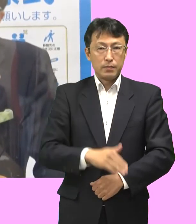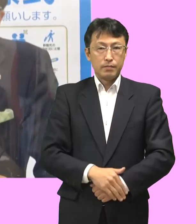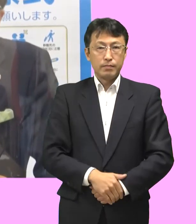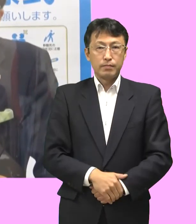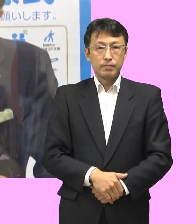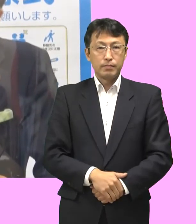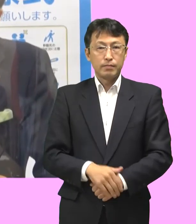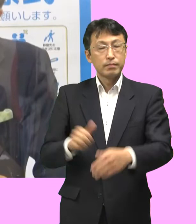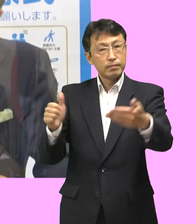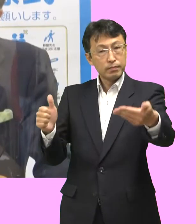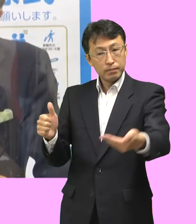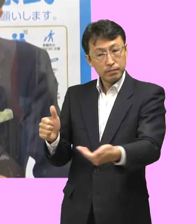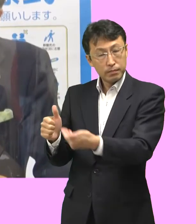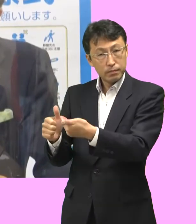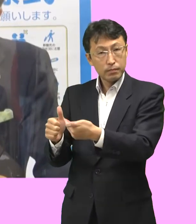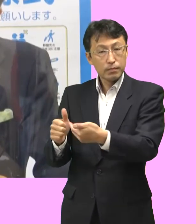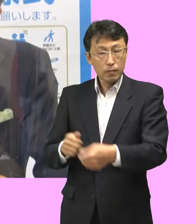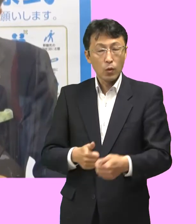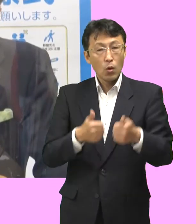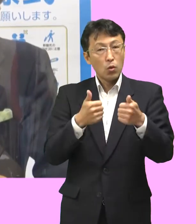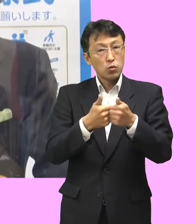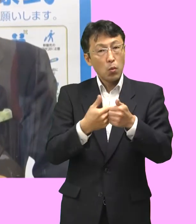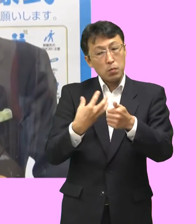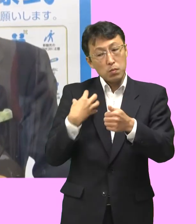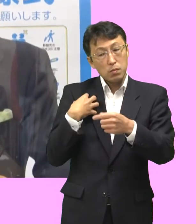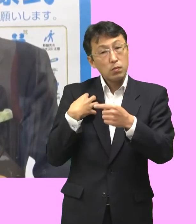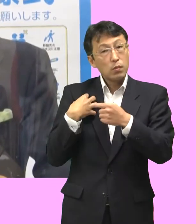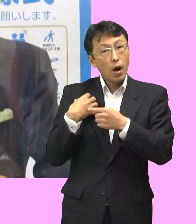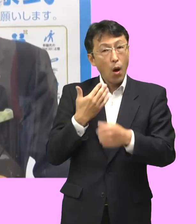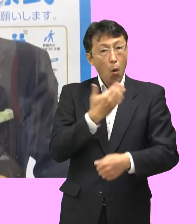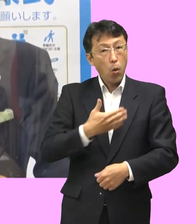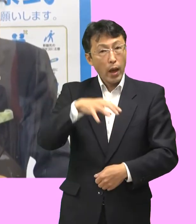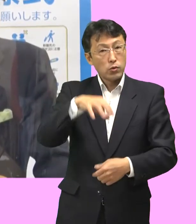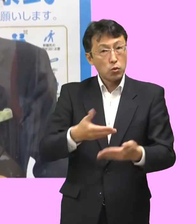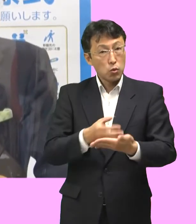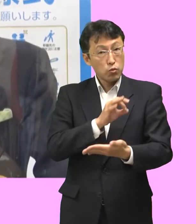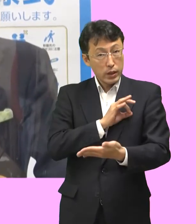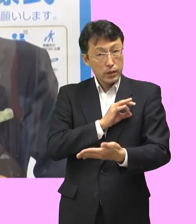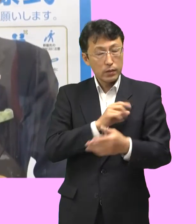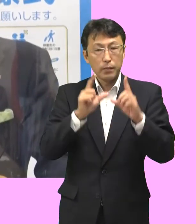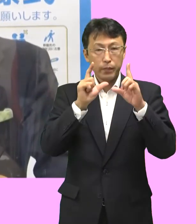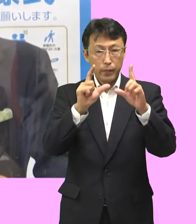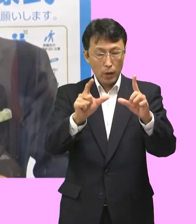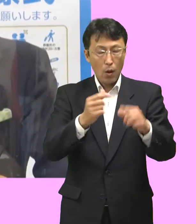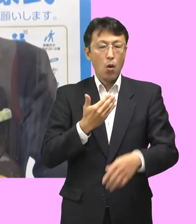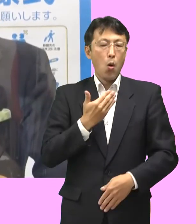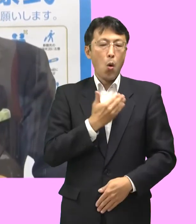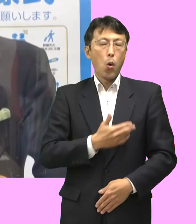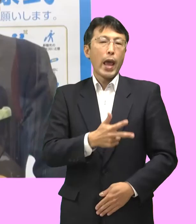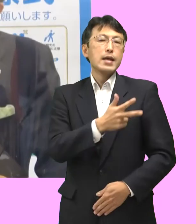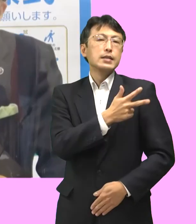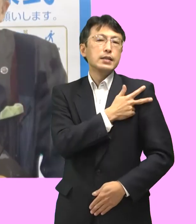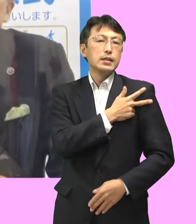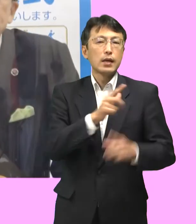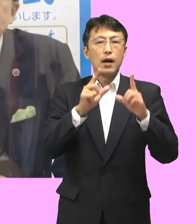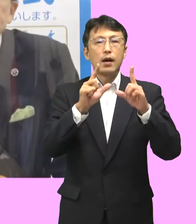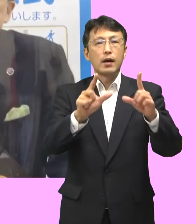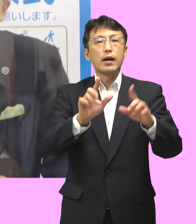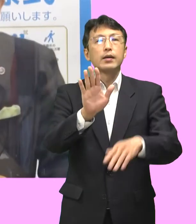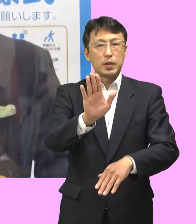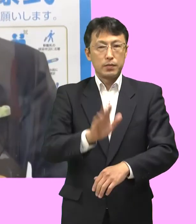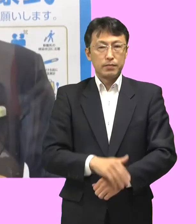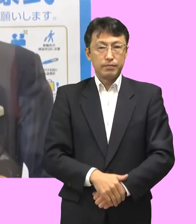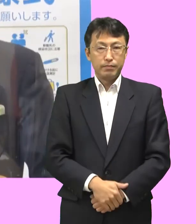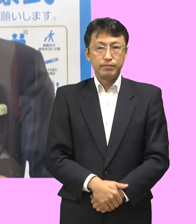相談は保健所の職員の方が、 はい、保健師ですねが行います。